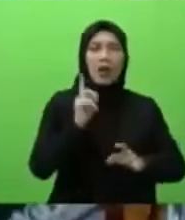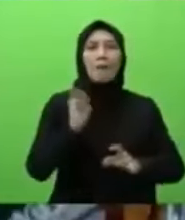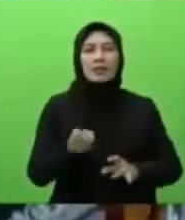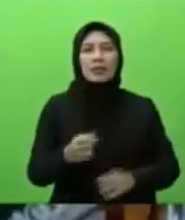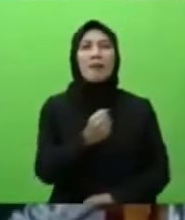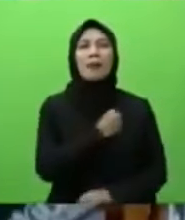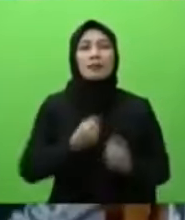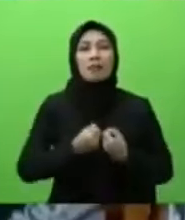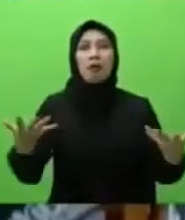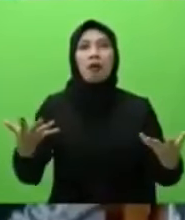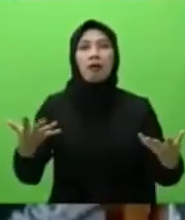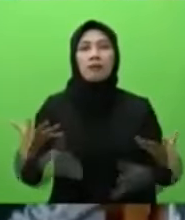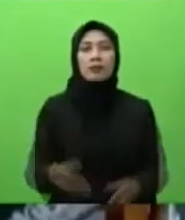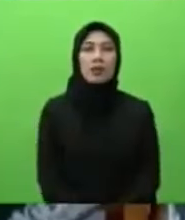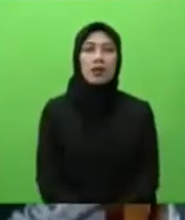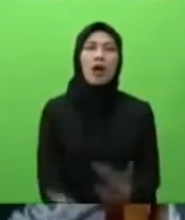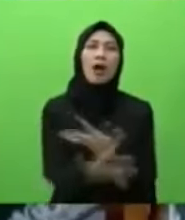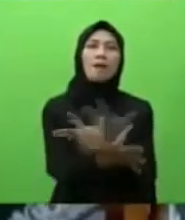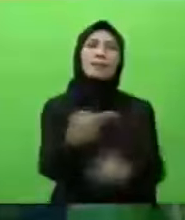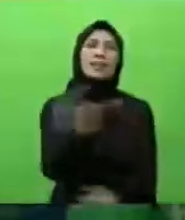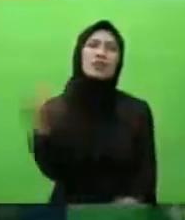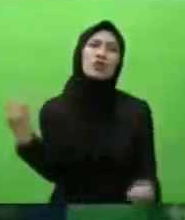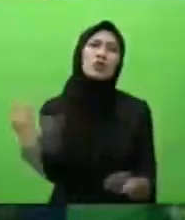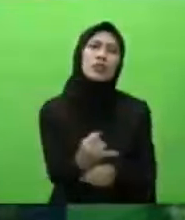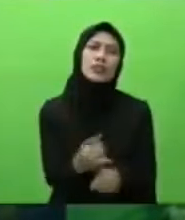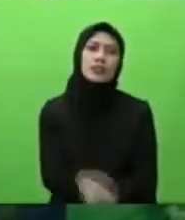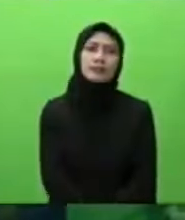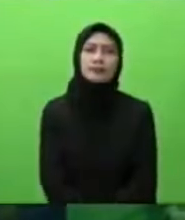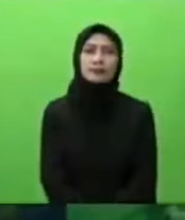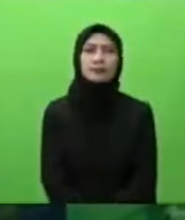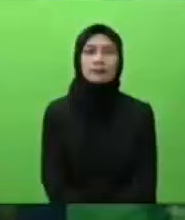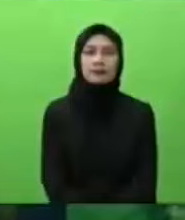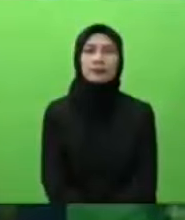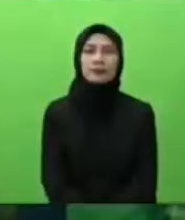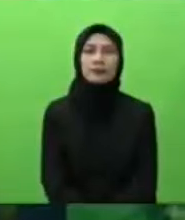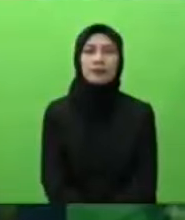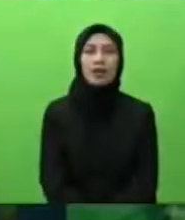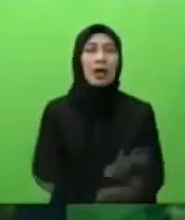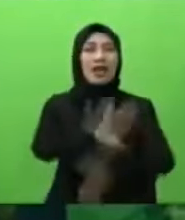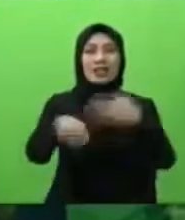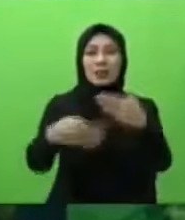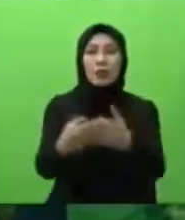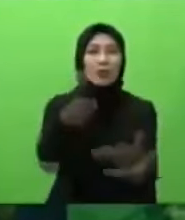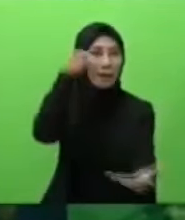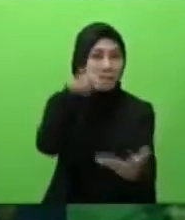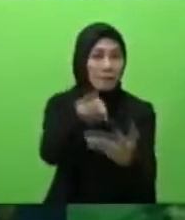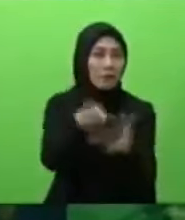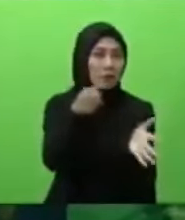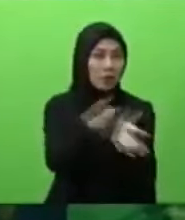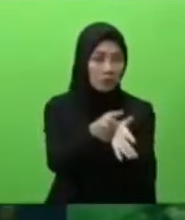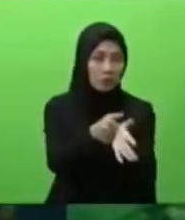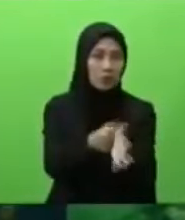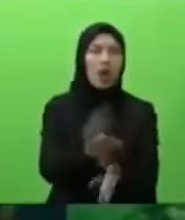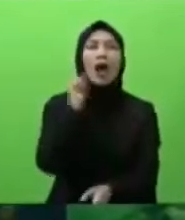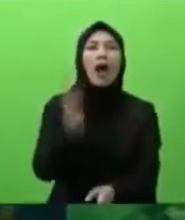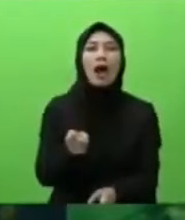depan Indonesia setiap elit bangsa yang berkompetisi harus sudah selesai